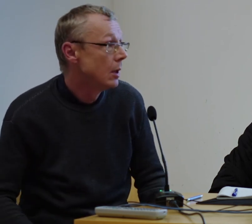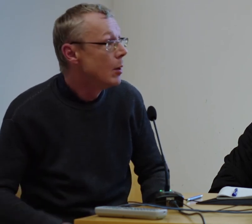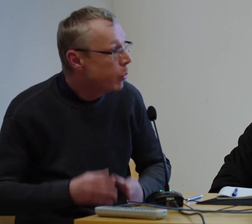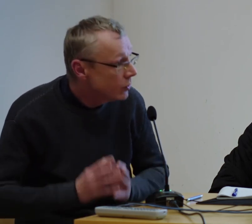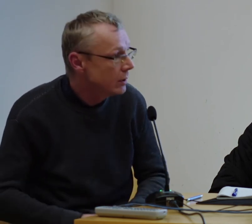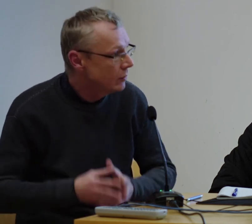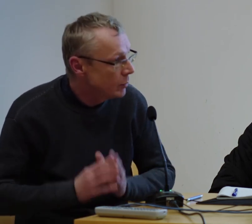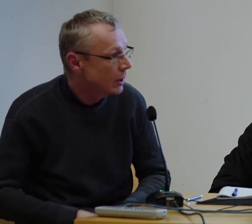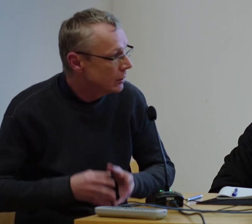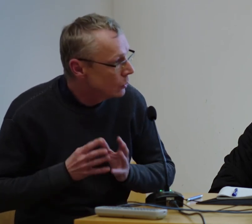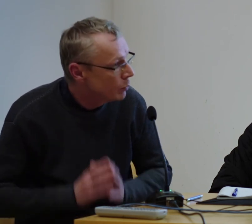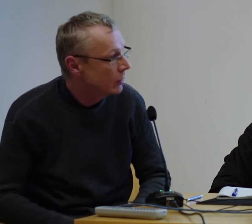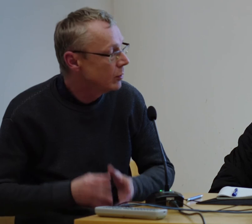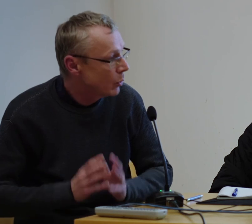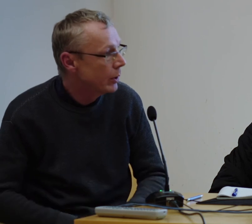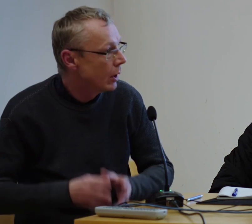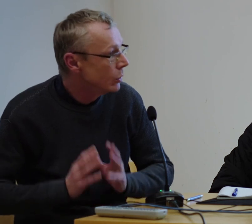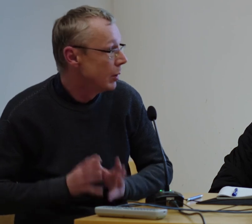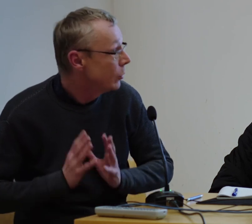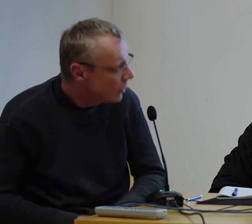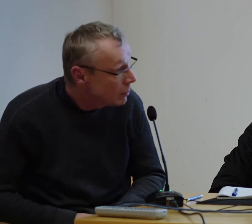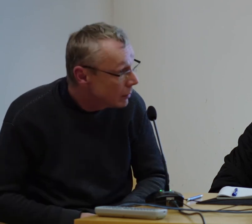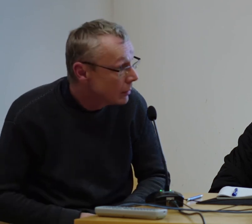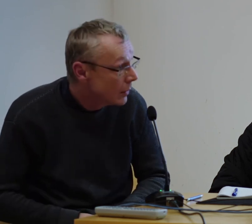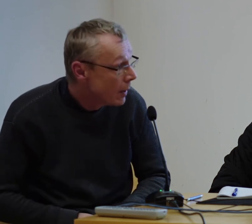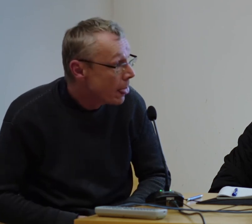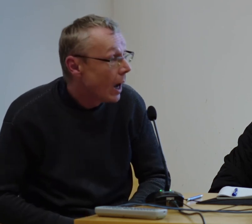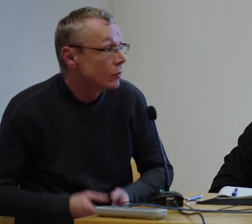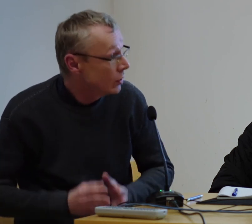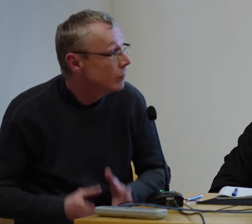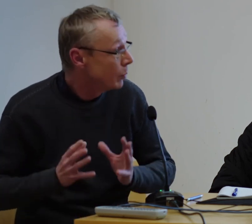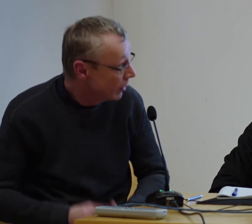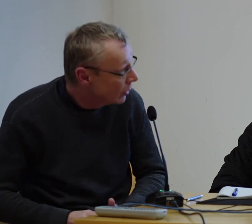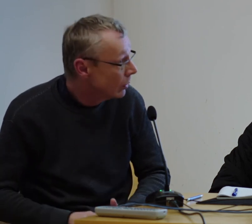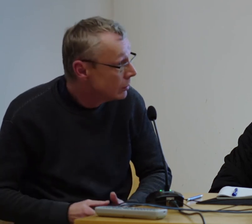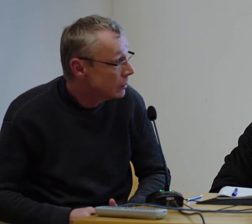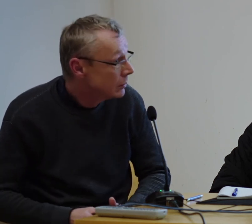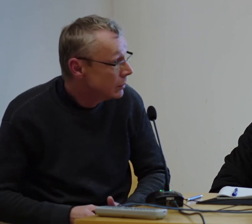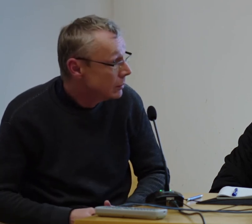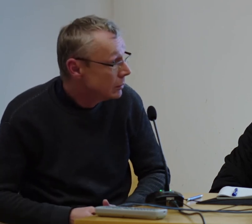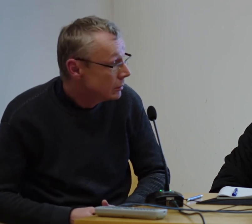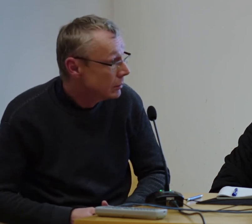institucí. Poslední změna katalogu prací proběhla loni na podzim a co se tam objevilo?